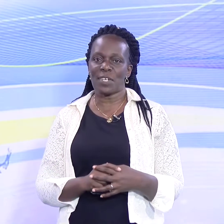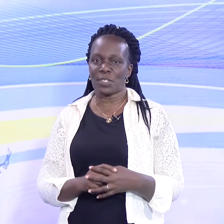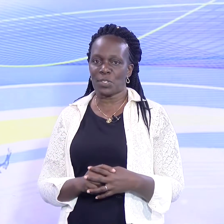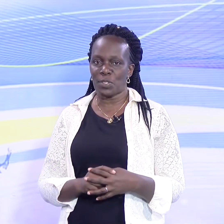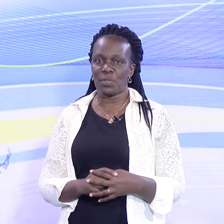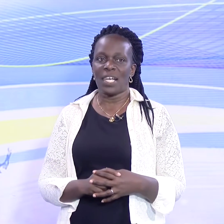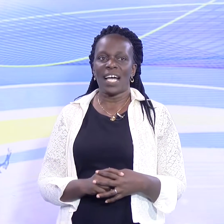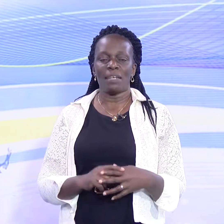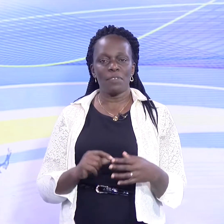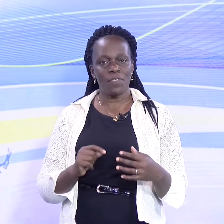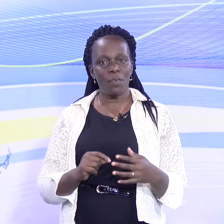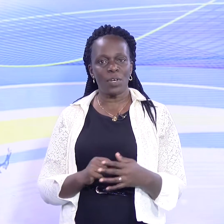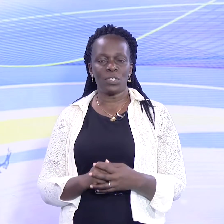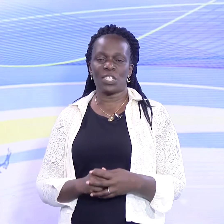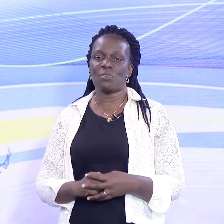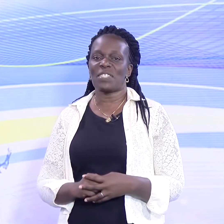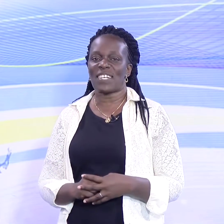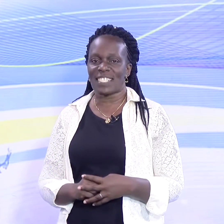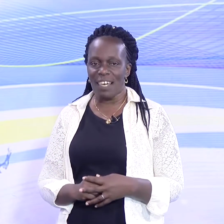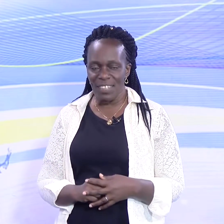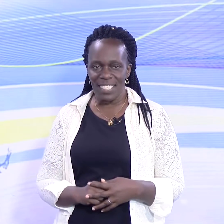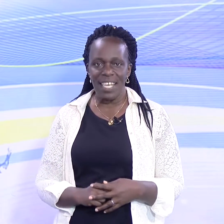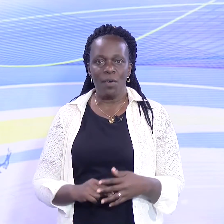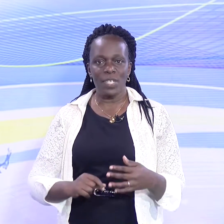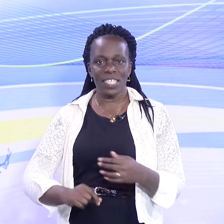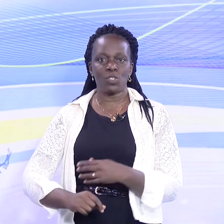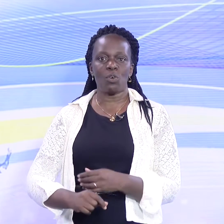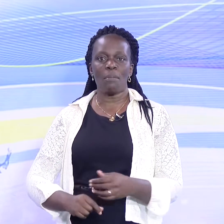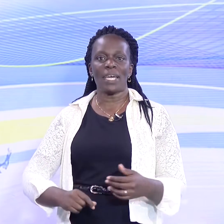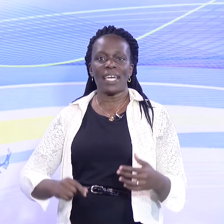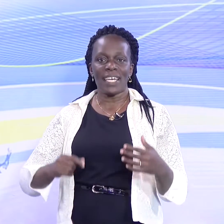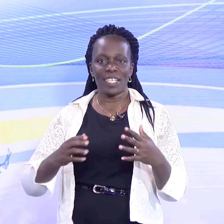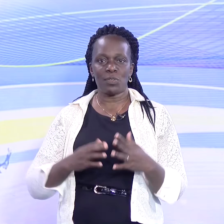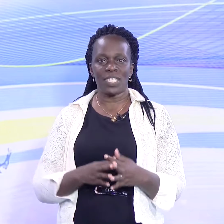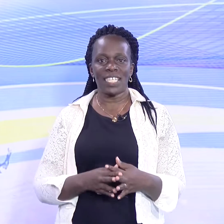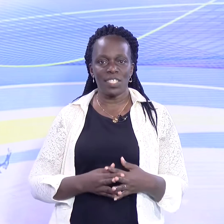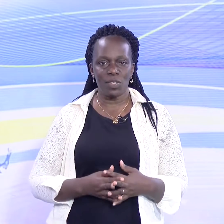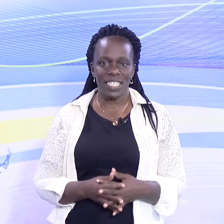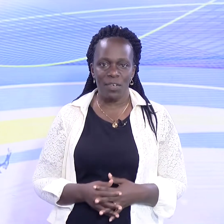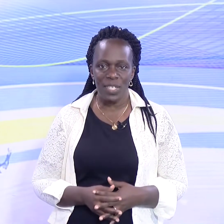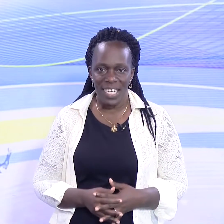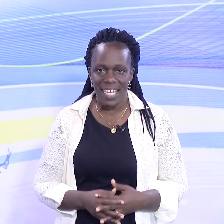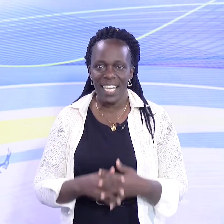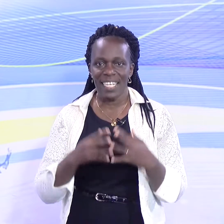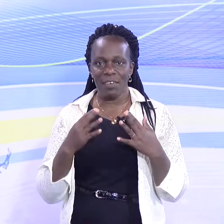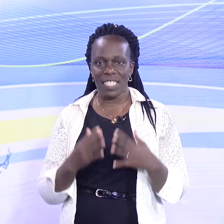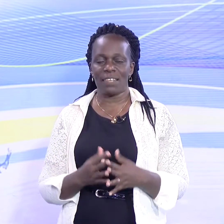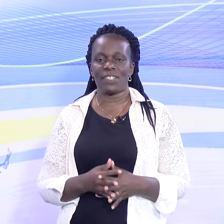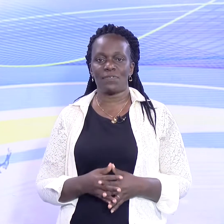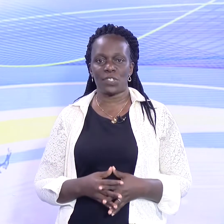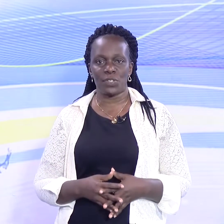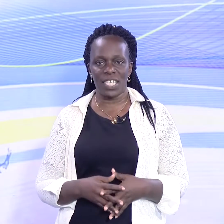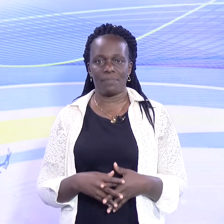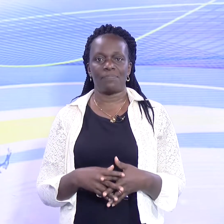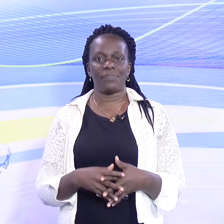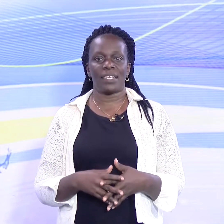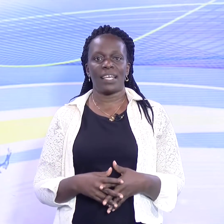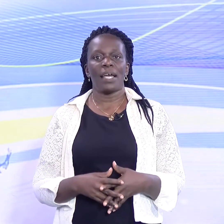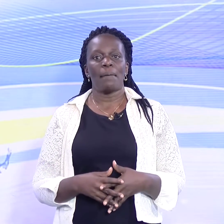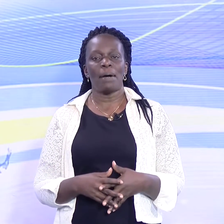is going to do. And before we continue with our service, wacha tuombe na ili tuweze kuendelea na our service for